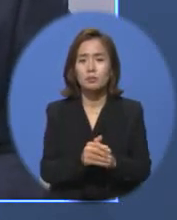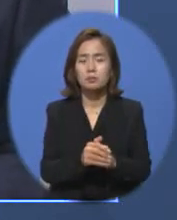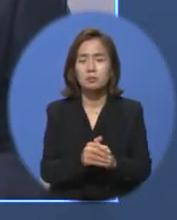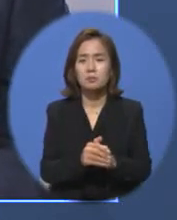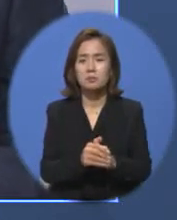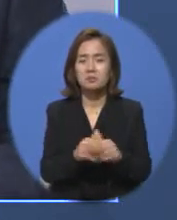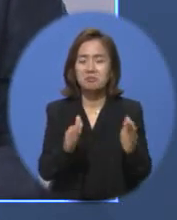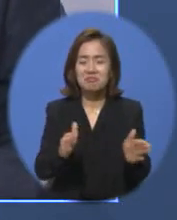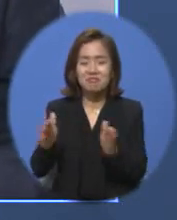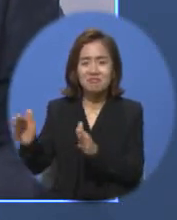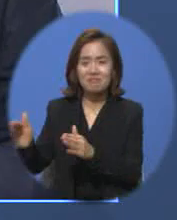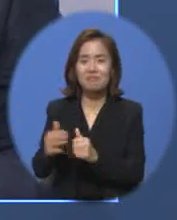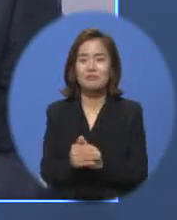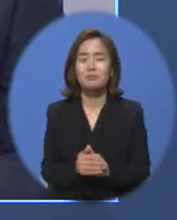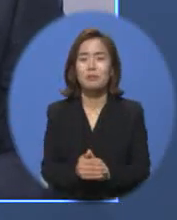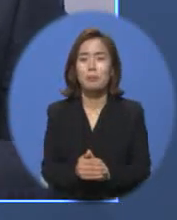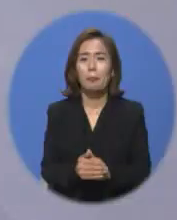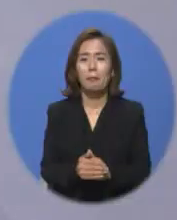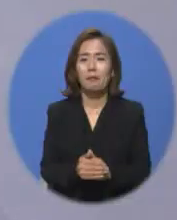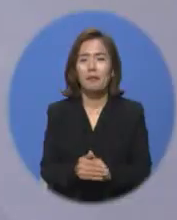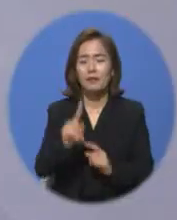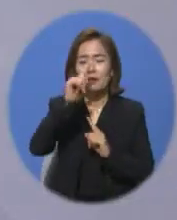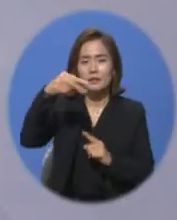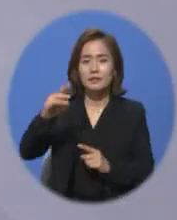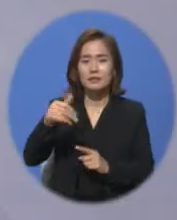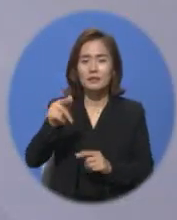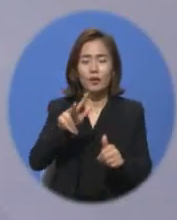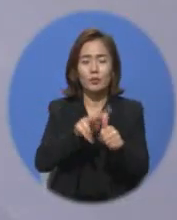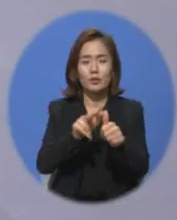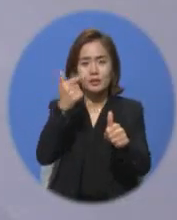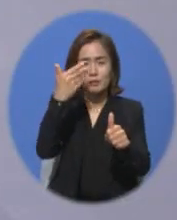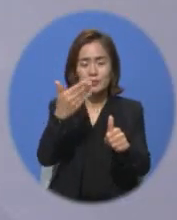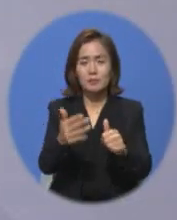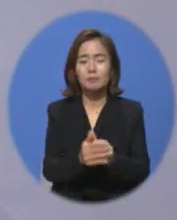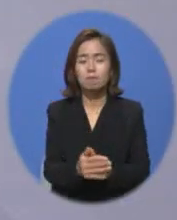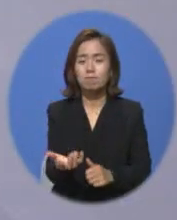여러분의 마음을달래드리기위해,앞서